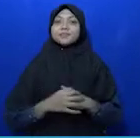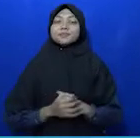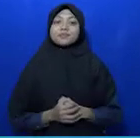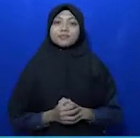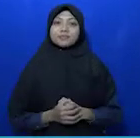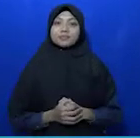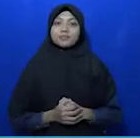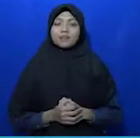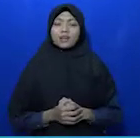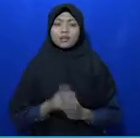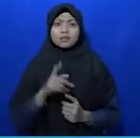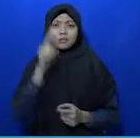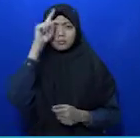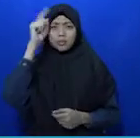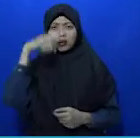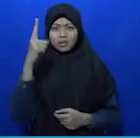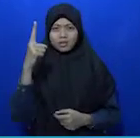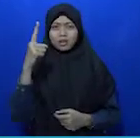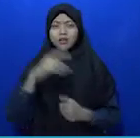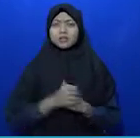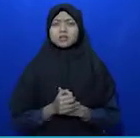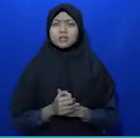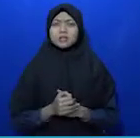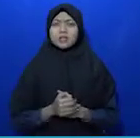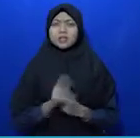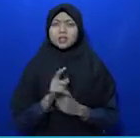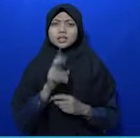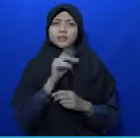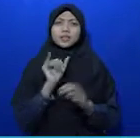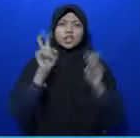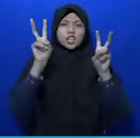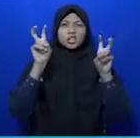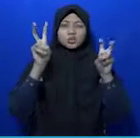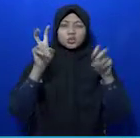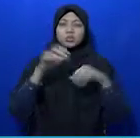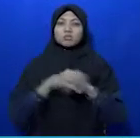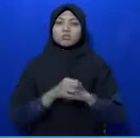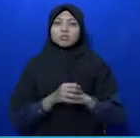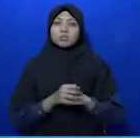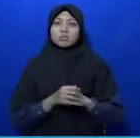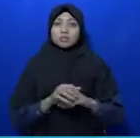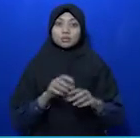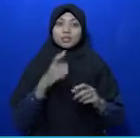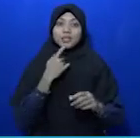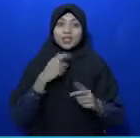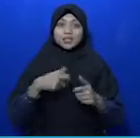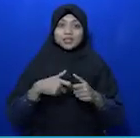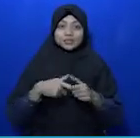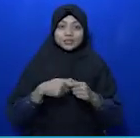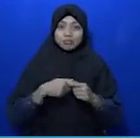dilakukan mereka, sehingga pemerintah menjadikan isu divestasi itu bagian dari seluruh paket untuk kegiatan. Dia